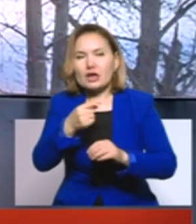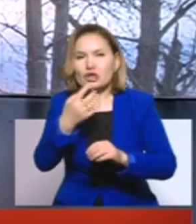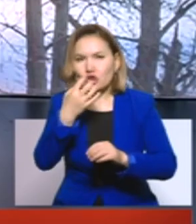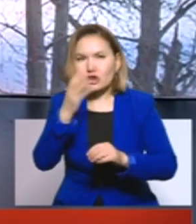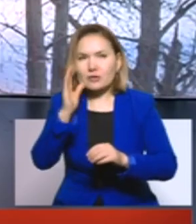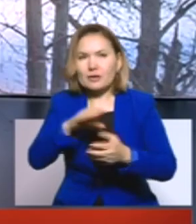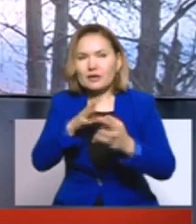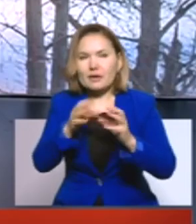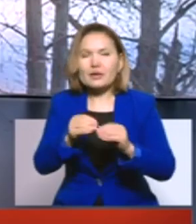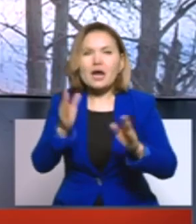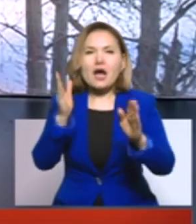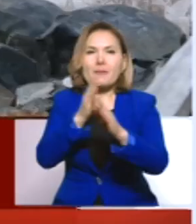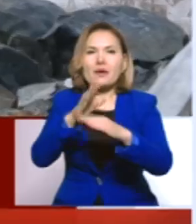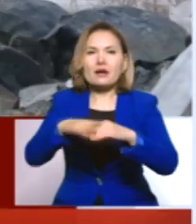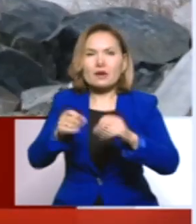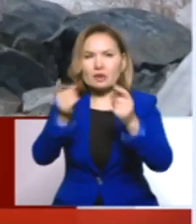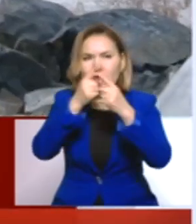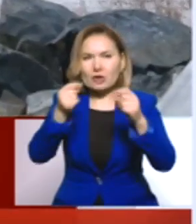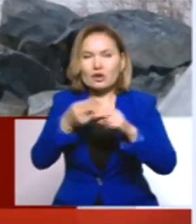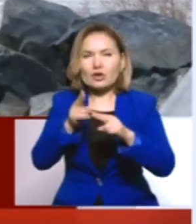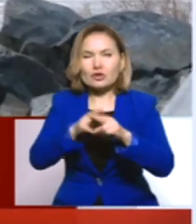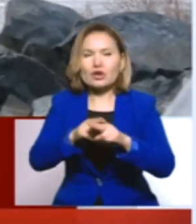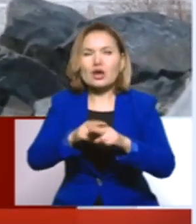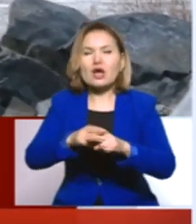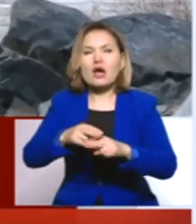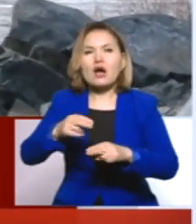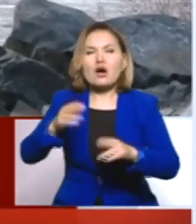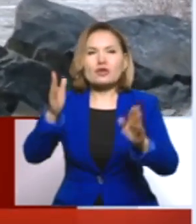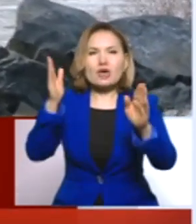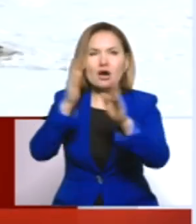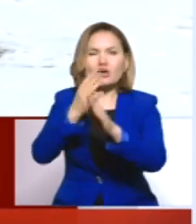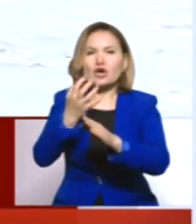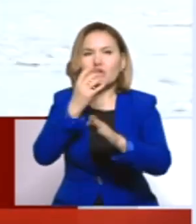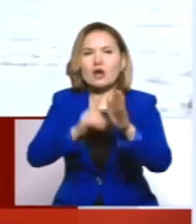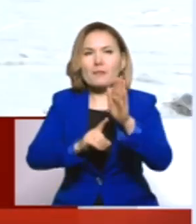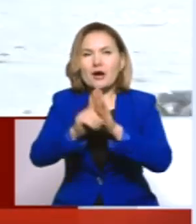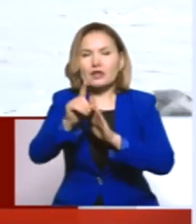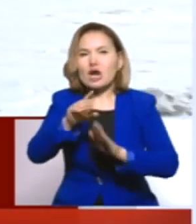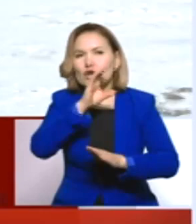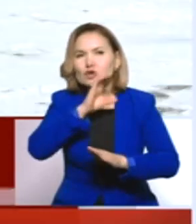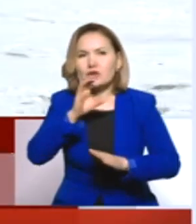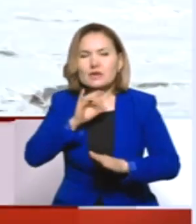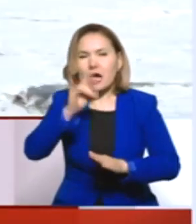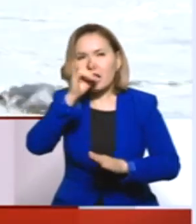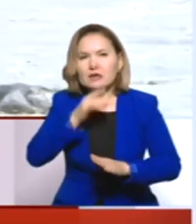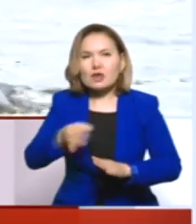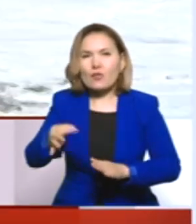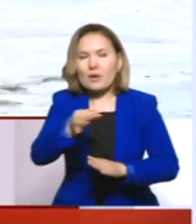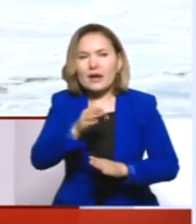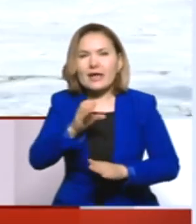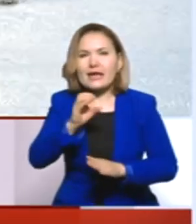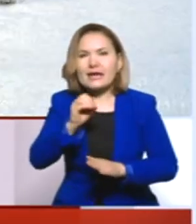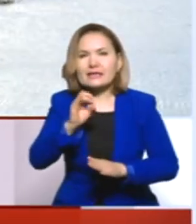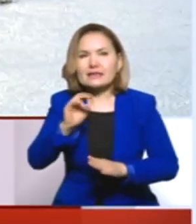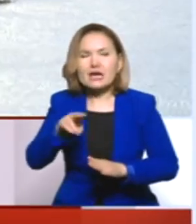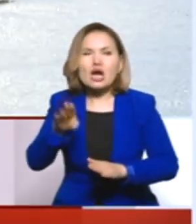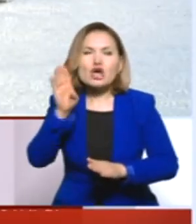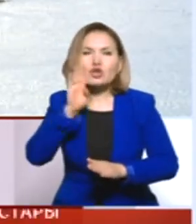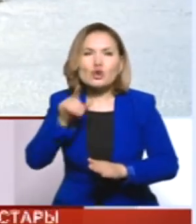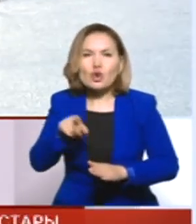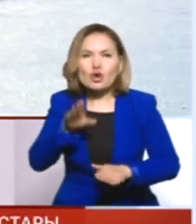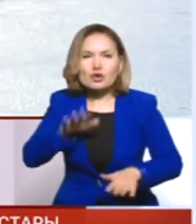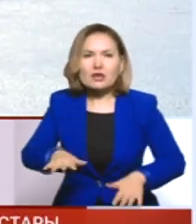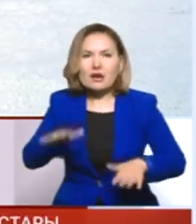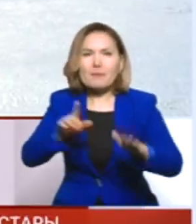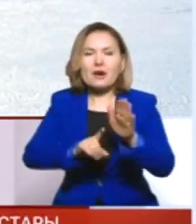жылайды. Қазгидрометтің мәліметінше, күннің күрт жылынуынан солтүстік Қазақстан облысында Есіл өзенінің су деңгейі